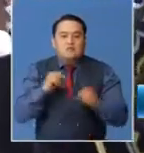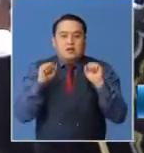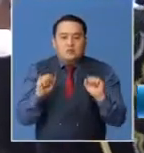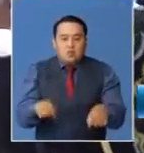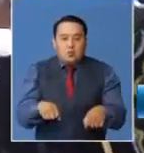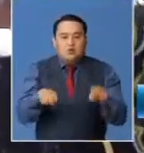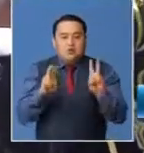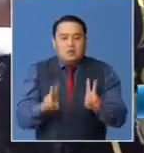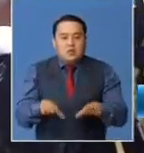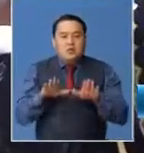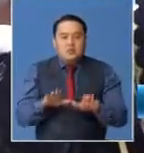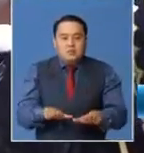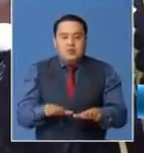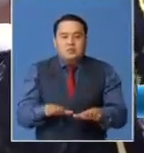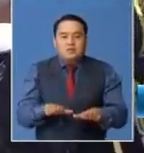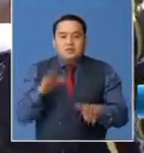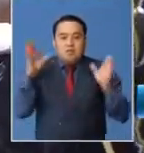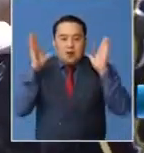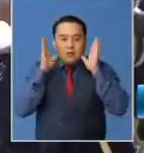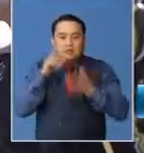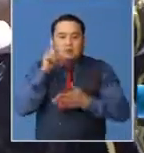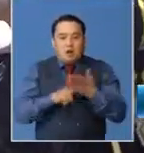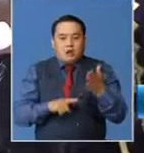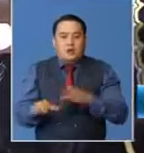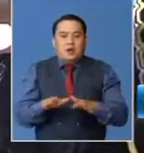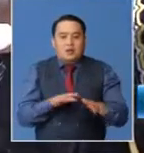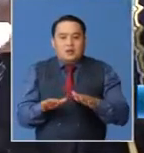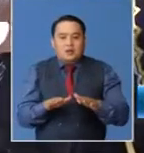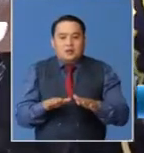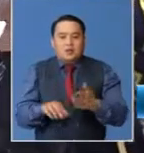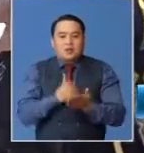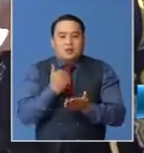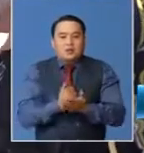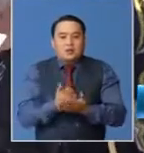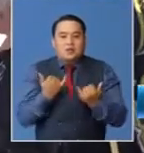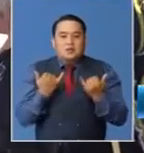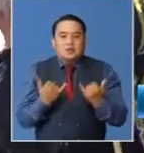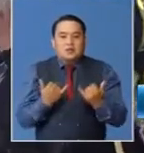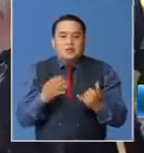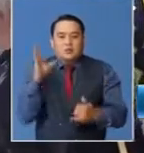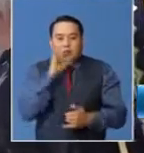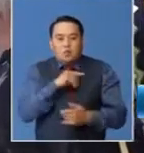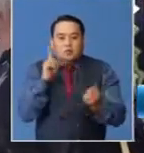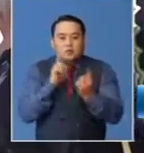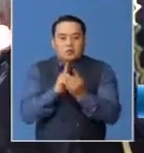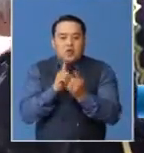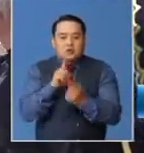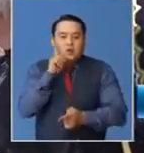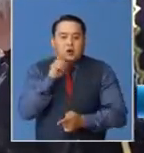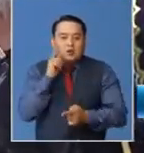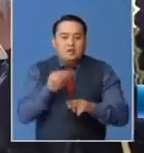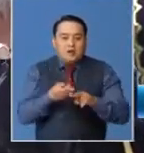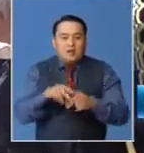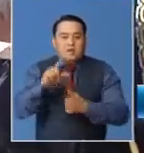возможность в специальном месте читать намаз, провести религиозные мероприятия. Но самое главное, теперь можно встречаться с молодежью в этой